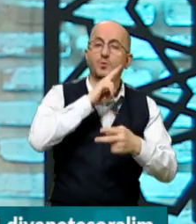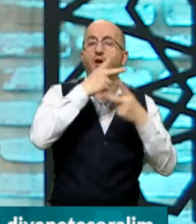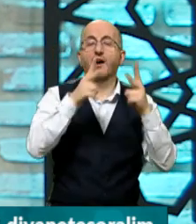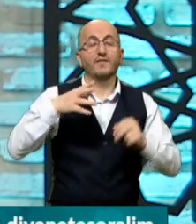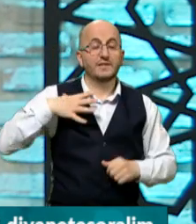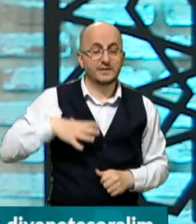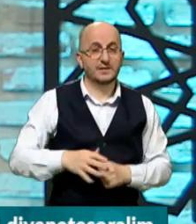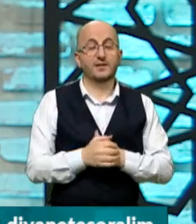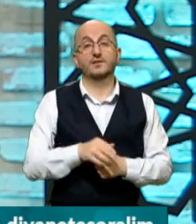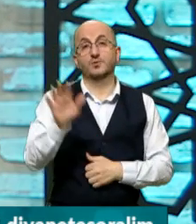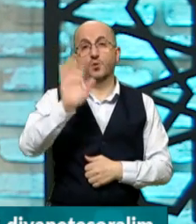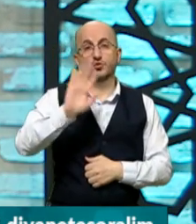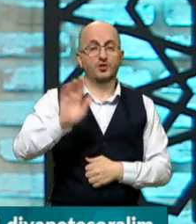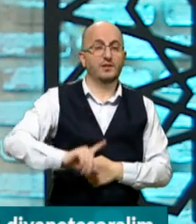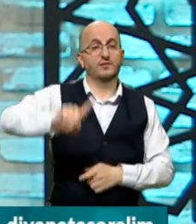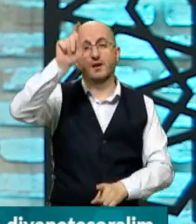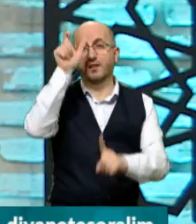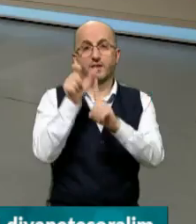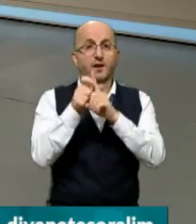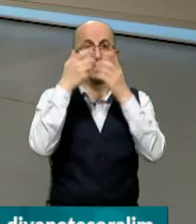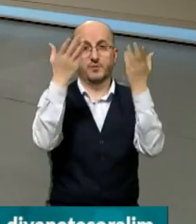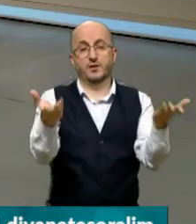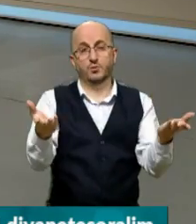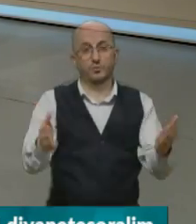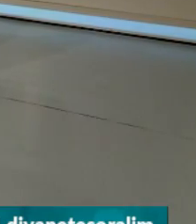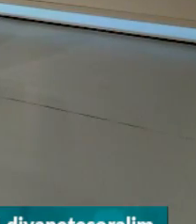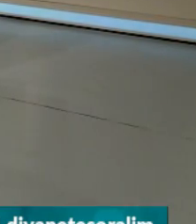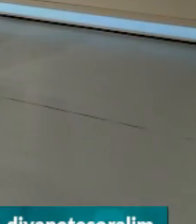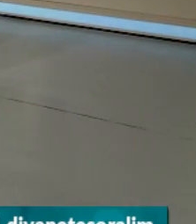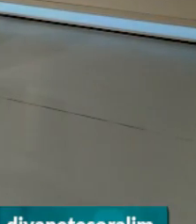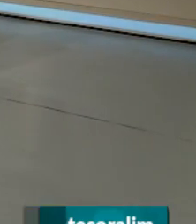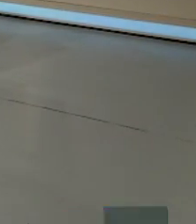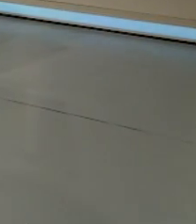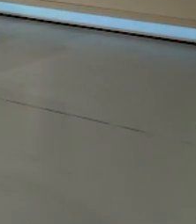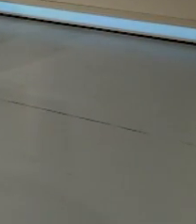mağfiret dileniriz. Hoşça kalın. Allah'a emanet olun.